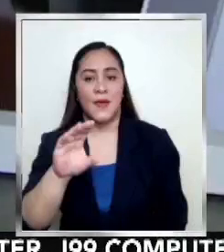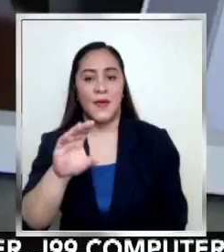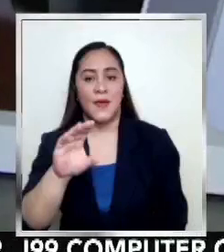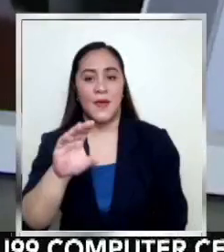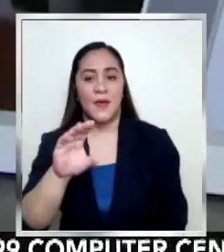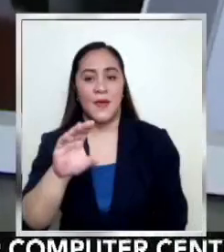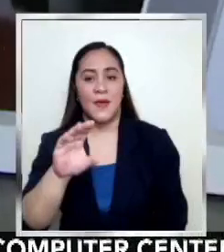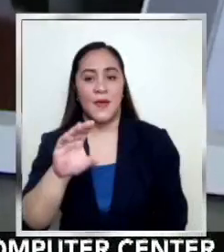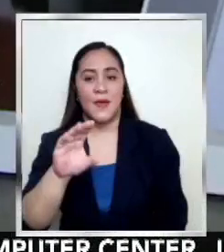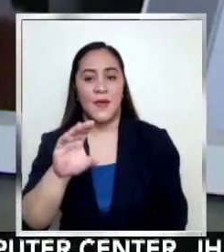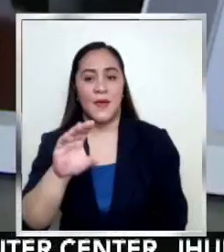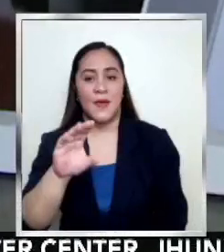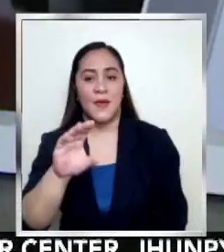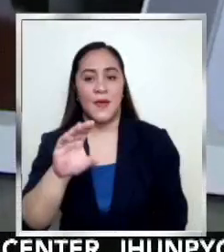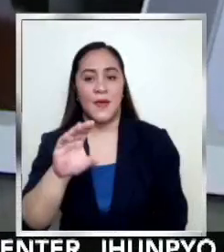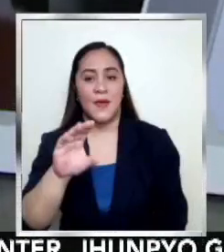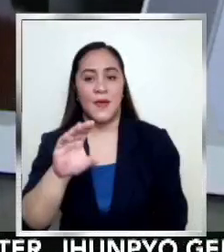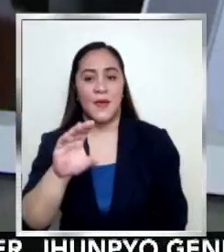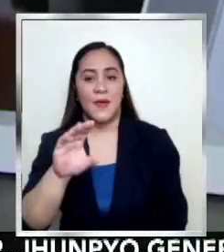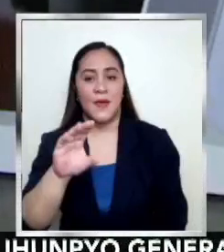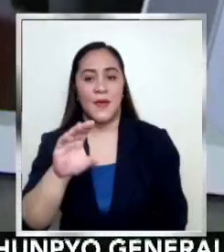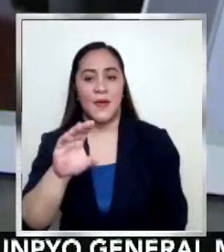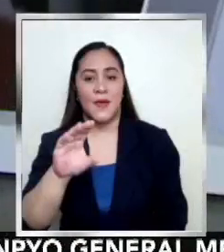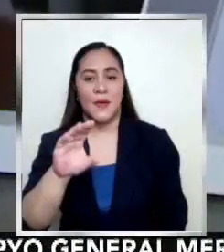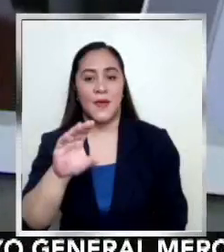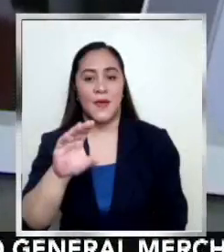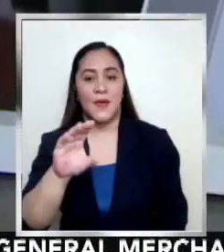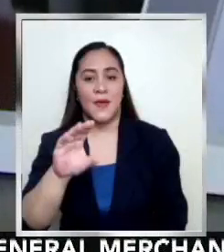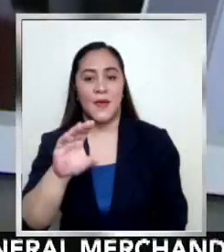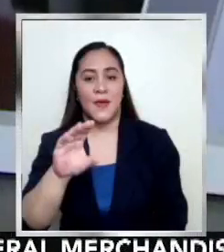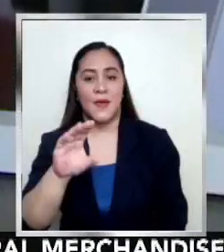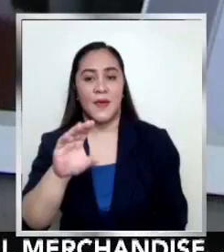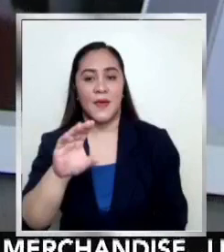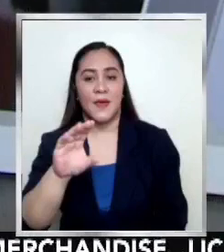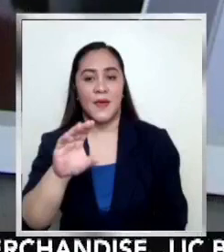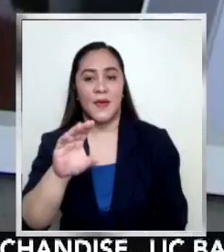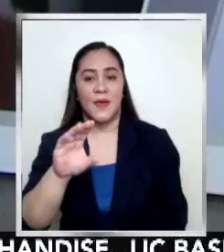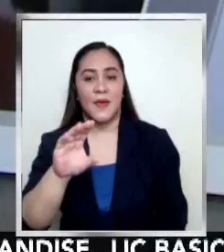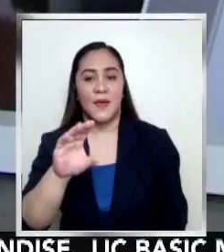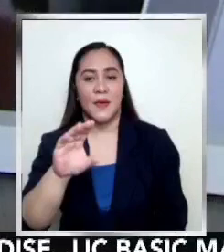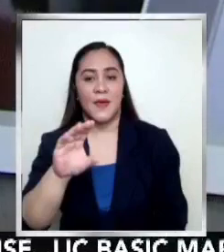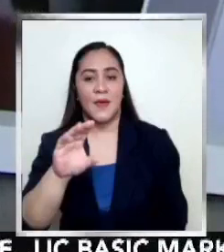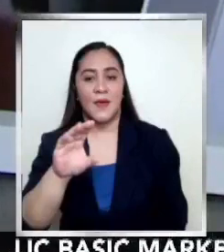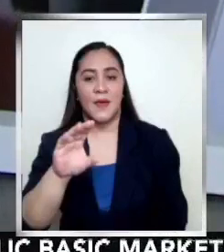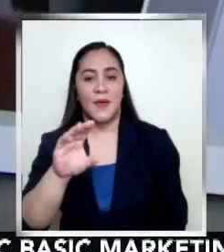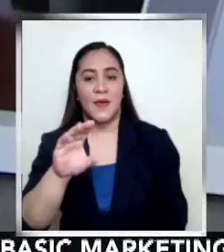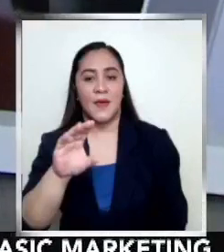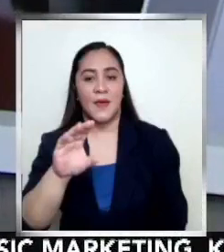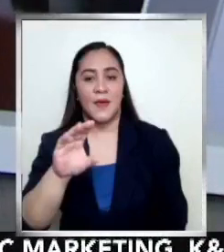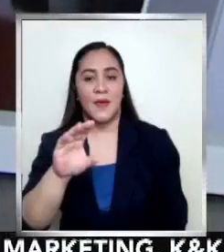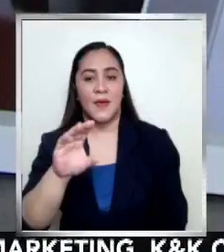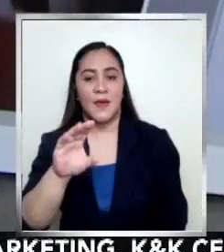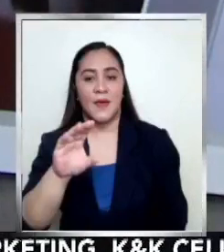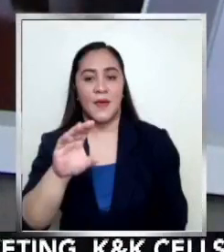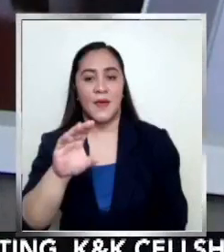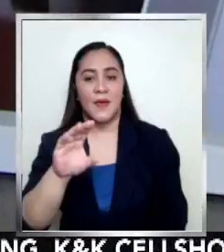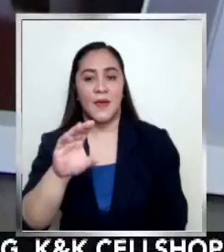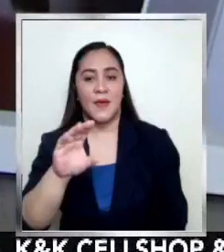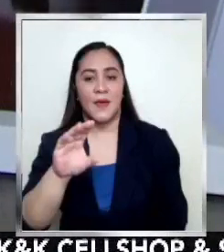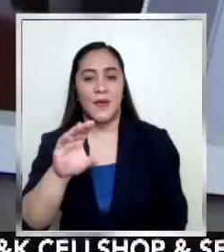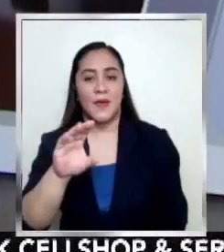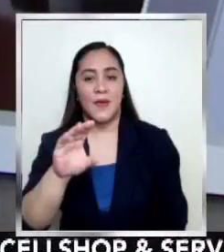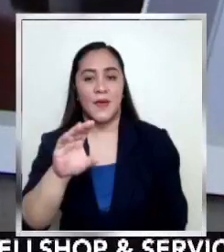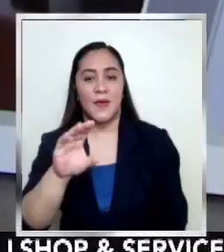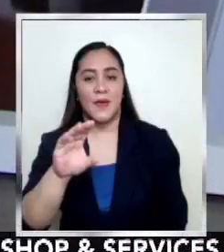Patuloy po ang GMA News sa pagiging aktibo sa paglaban sa paglaganap ng fake news dito po sa bansa. Sa dami ng impormasyong nababasa